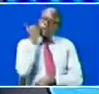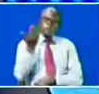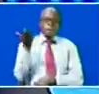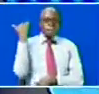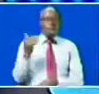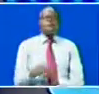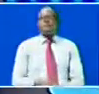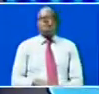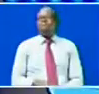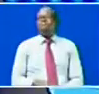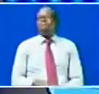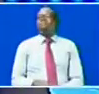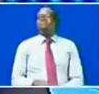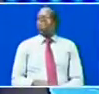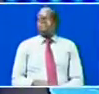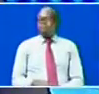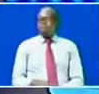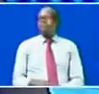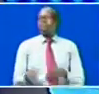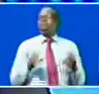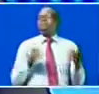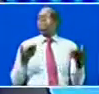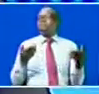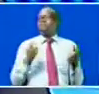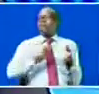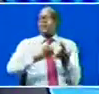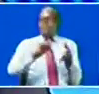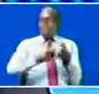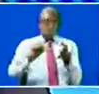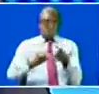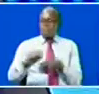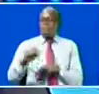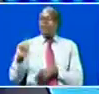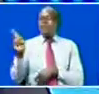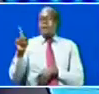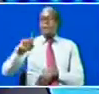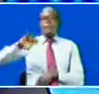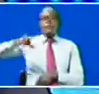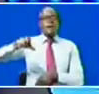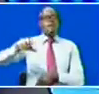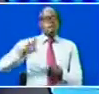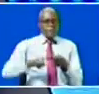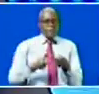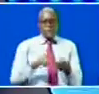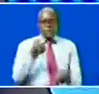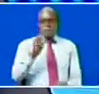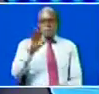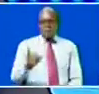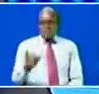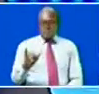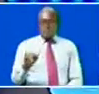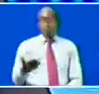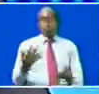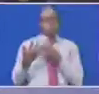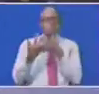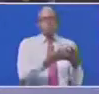aliyekuwa katibu wa jiji la Nairobi John Gakuo na aliyekuwa katibu katika wizara ya serikali za wilaya Sammy Kirui wamehukumiwa kifungo cha